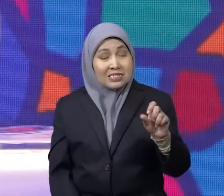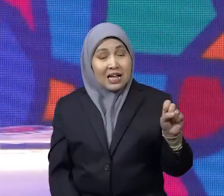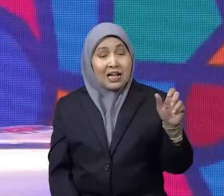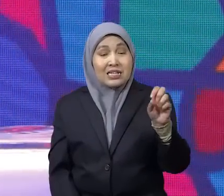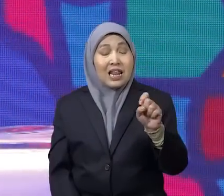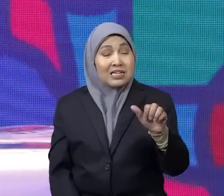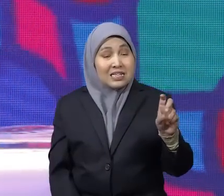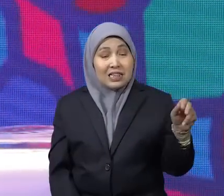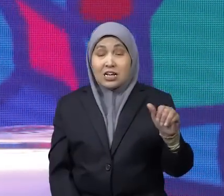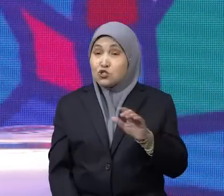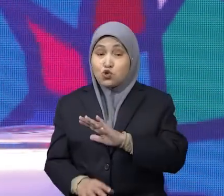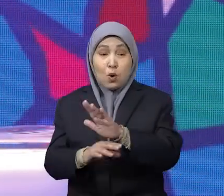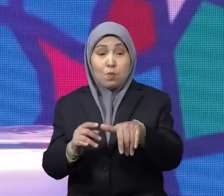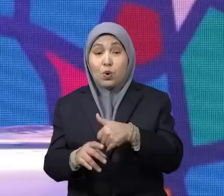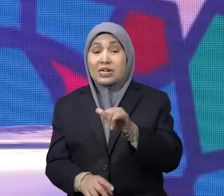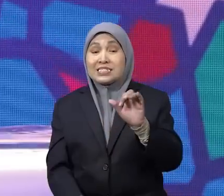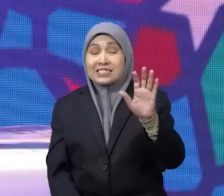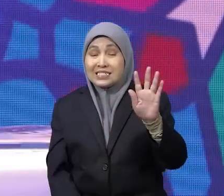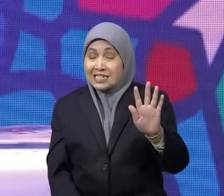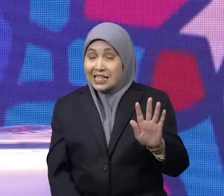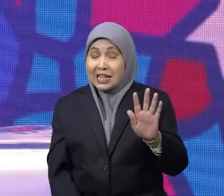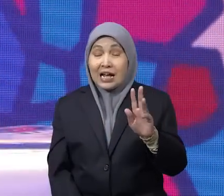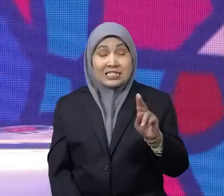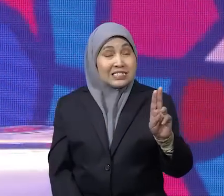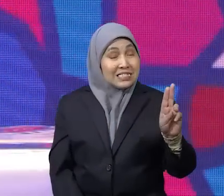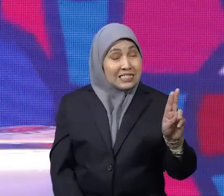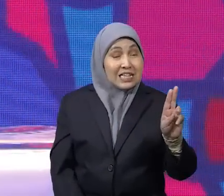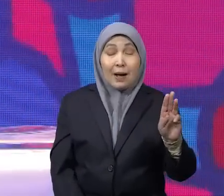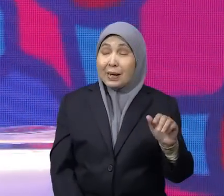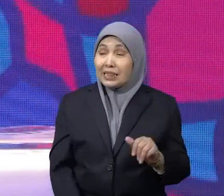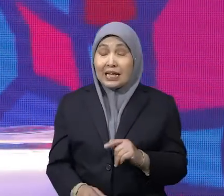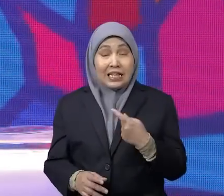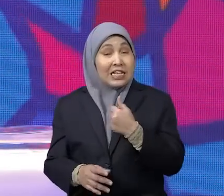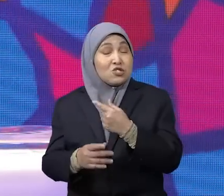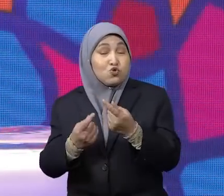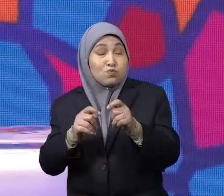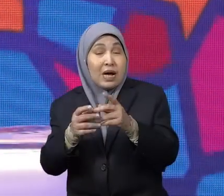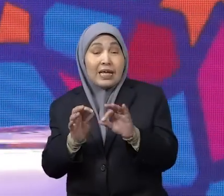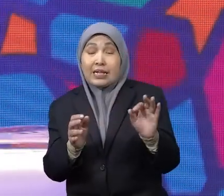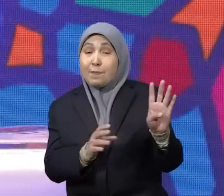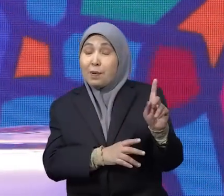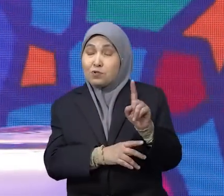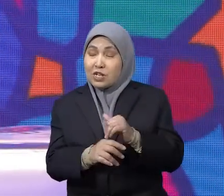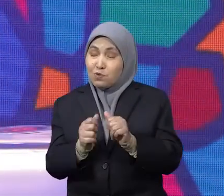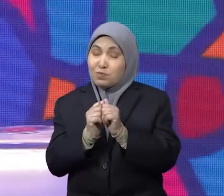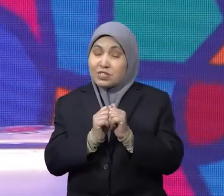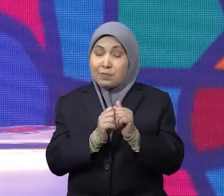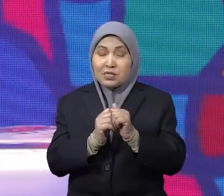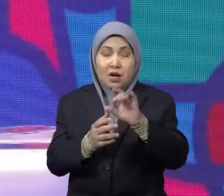thalathata, jangan semua sin kena bersilat lidah kena, tu bersilat sikit lidah tu Baik, kita cuba bacaan ayat yang ke-41 sama-sama